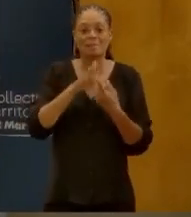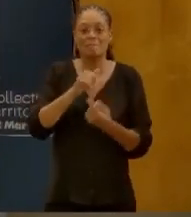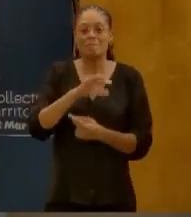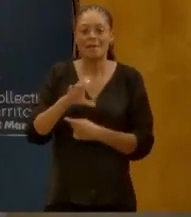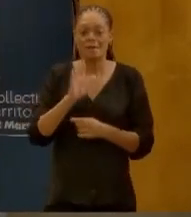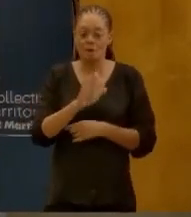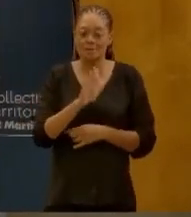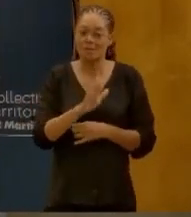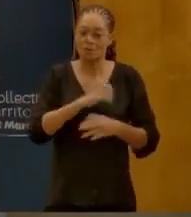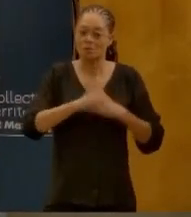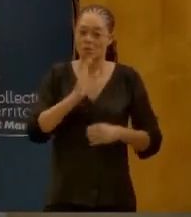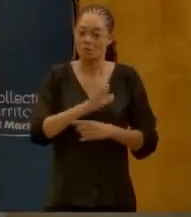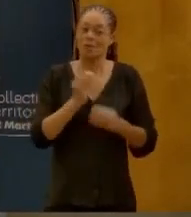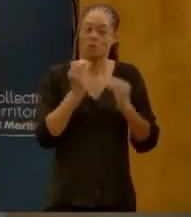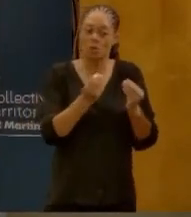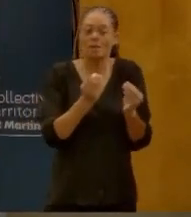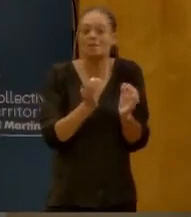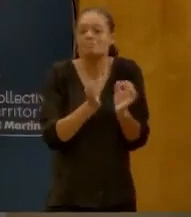Donc, voilà.